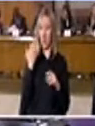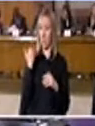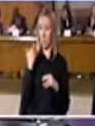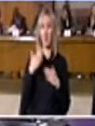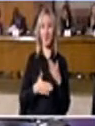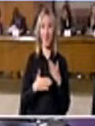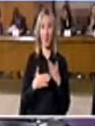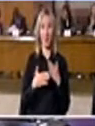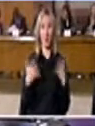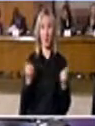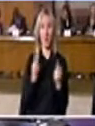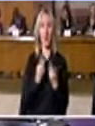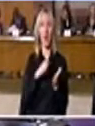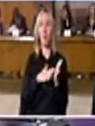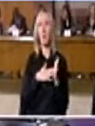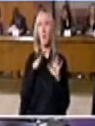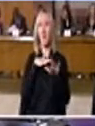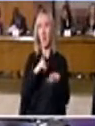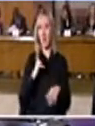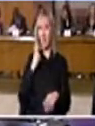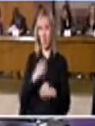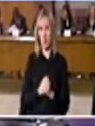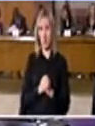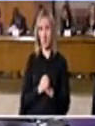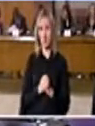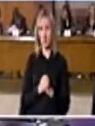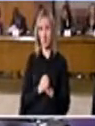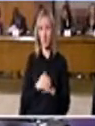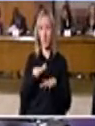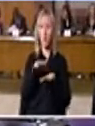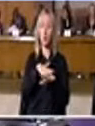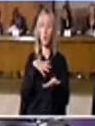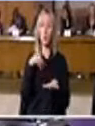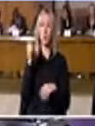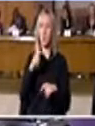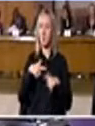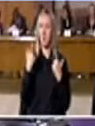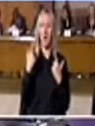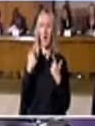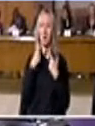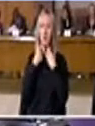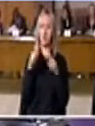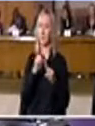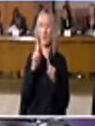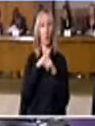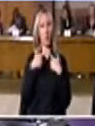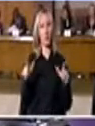što je bilo održavanje parade ponosa. Skupštinski odbori su jasno poručili da nije